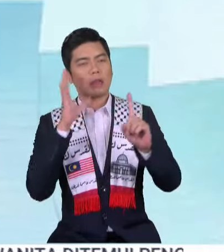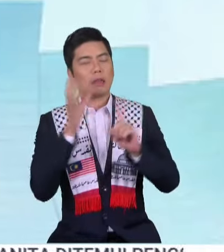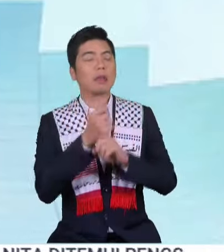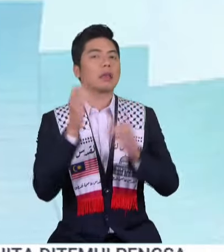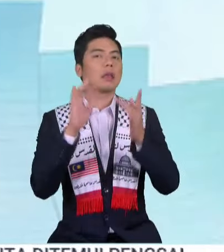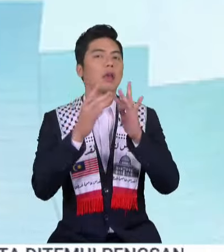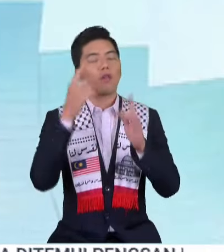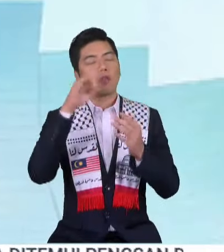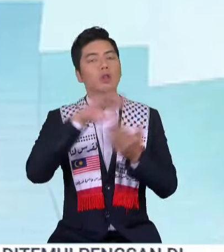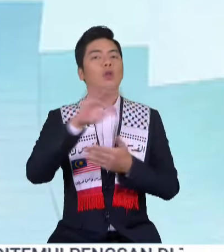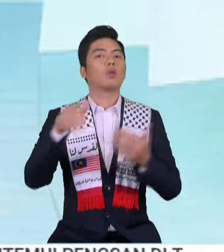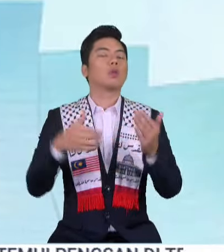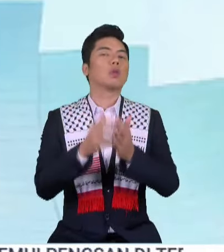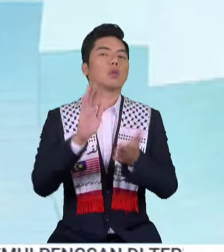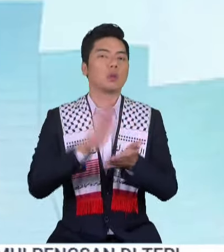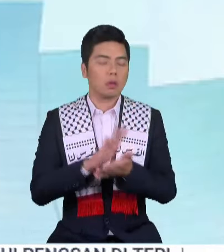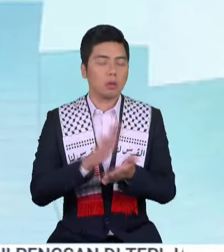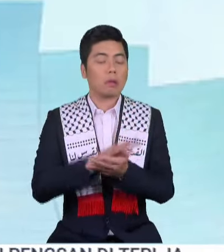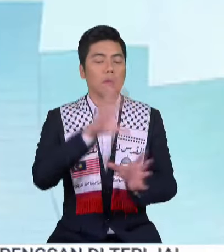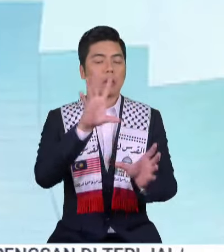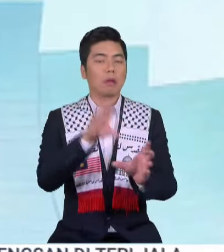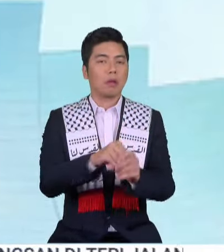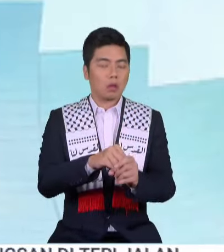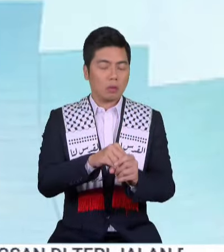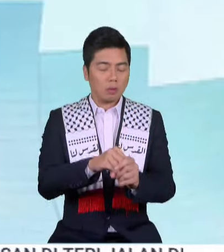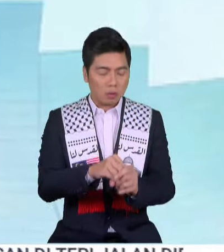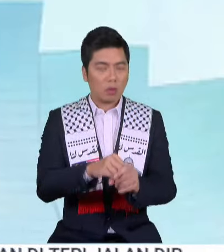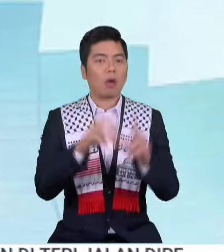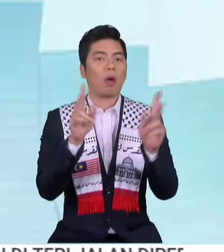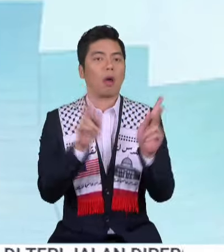di semua sekolah. Keperluan itu termasuk di kawasan